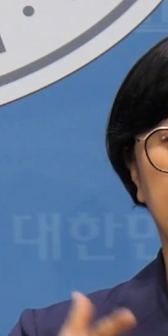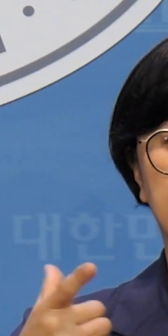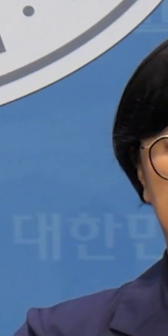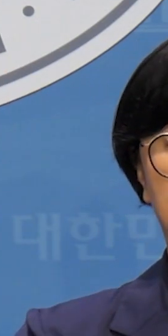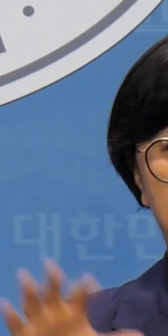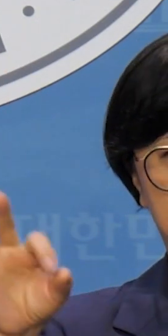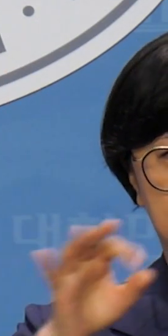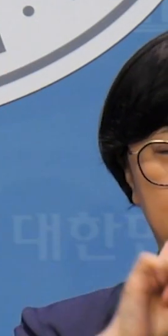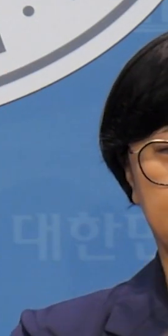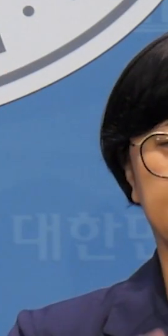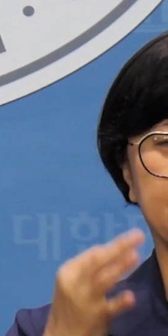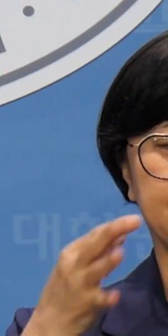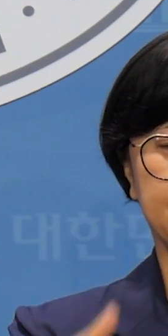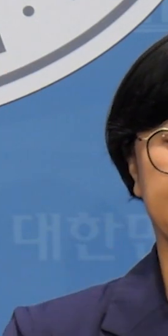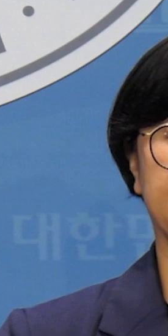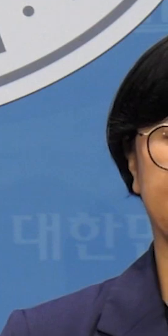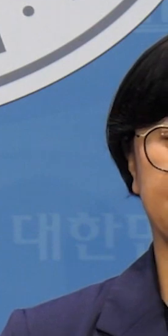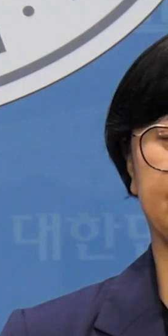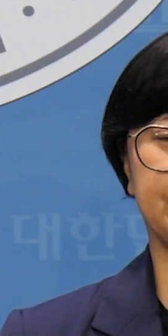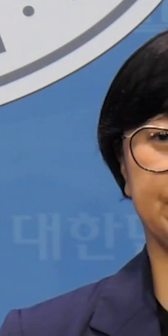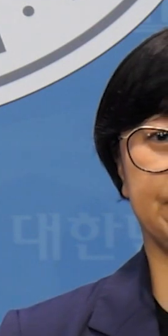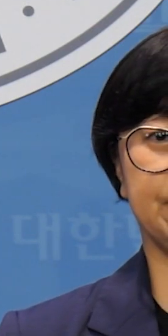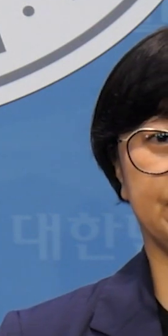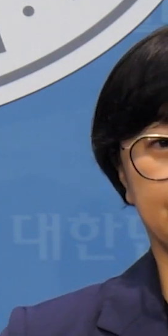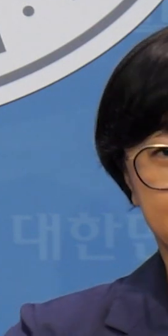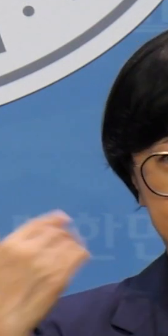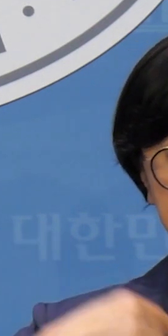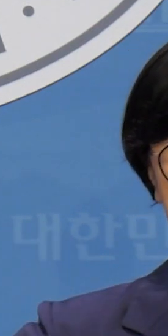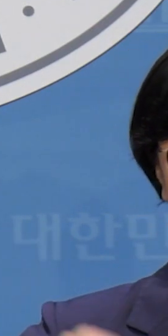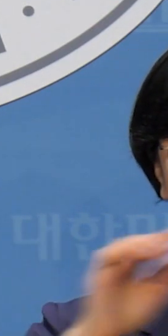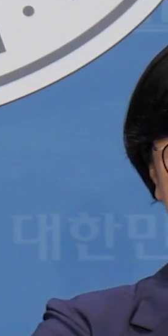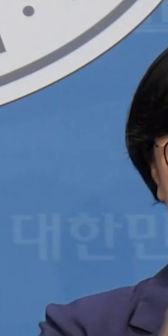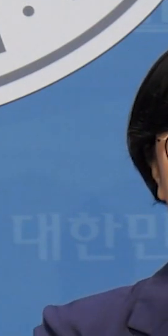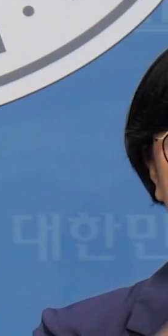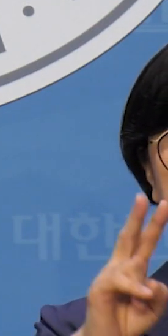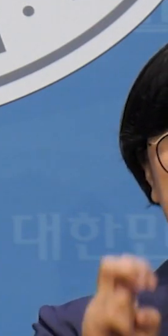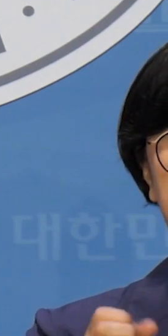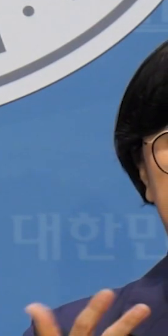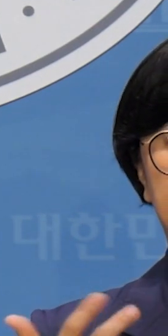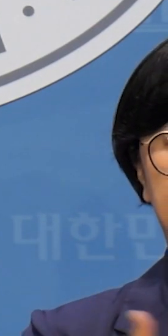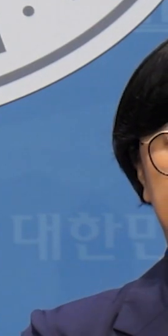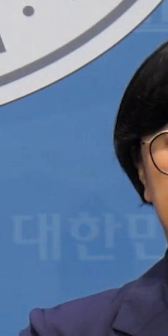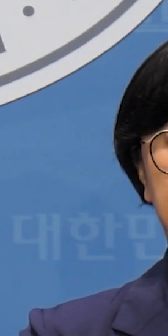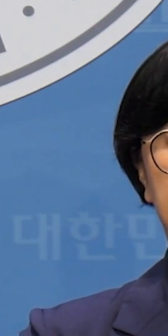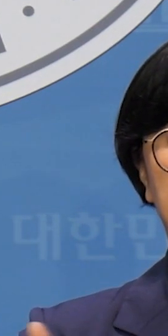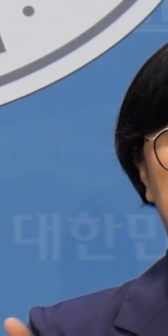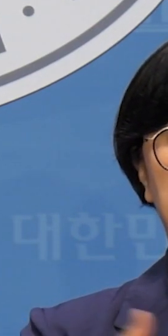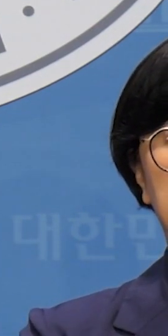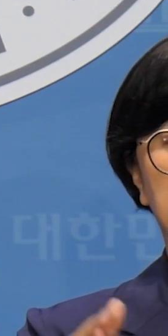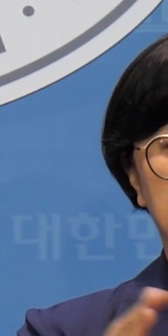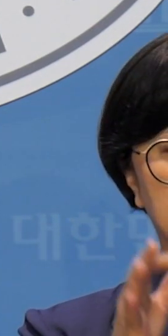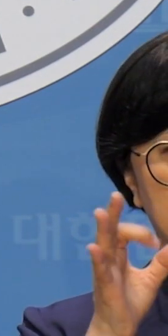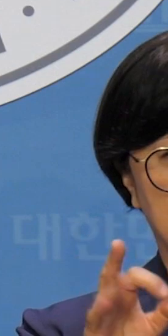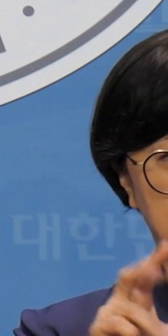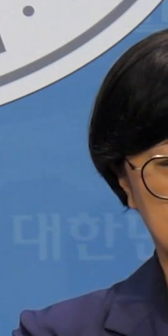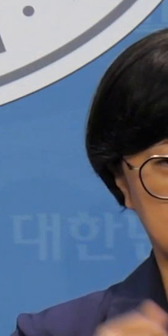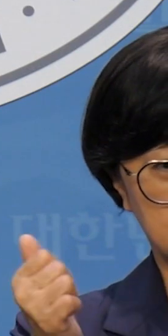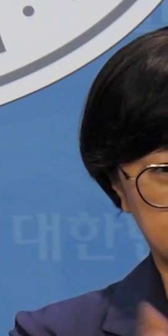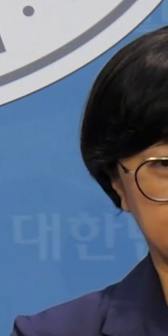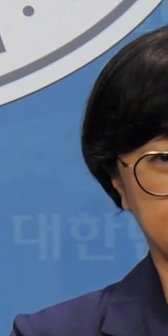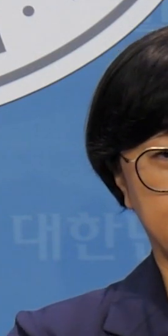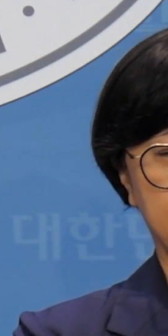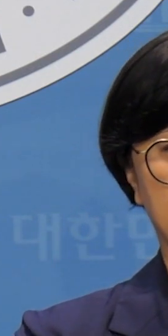여실히 보여주는 사건입니다. 지난 정권 동안 27자에 걸친 부동산 정책의 실패를 덮기 위해